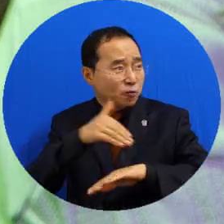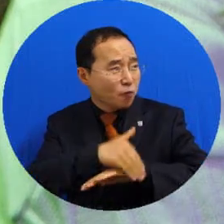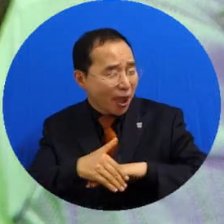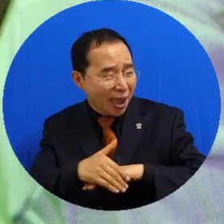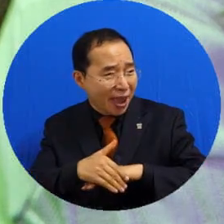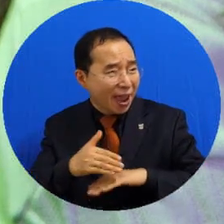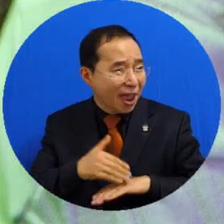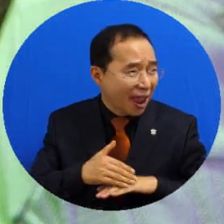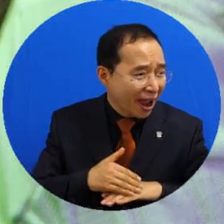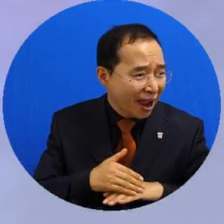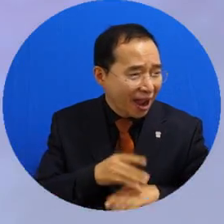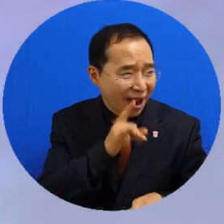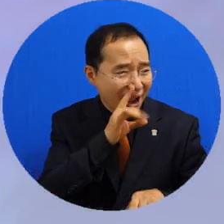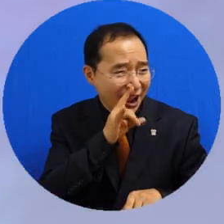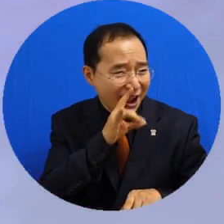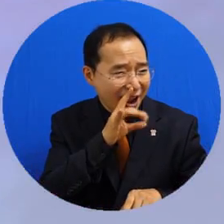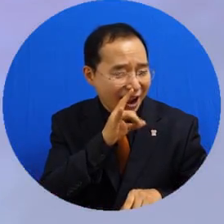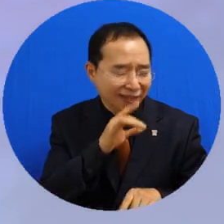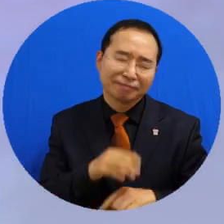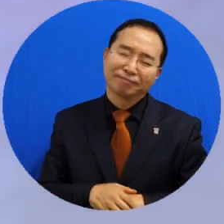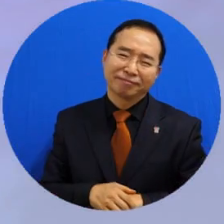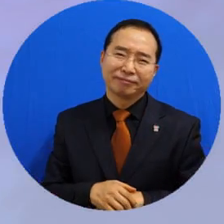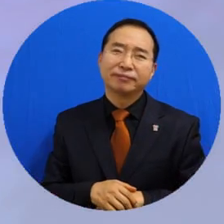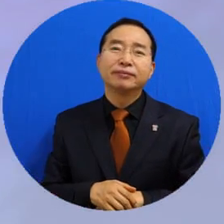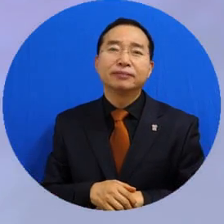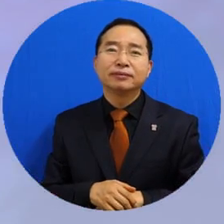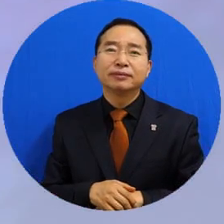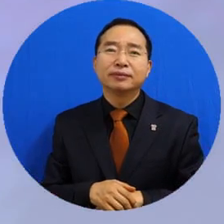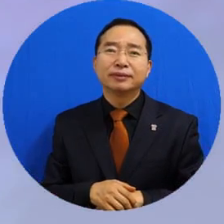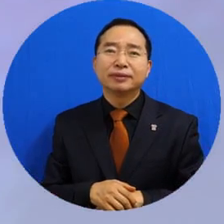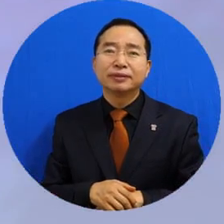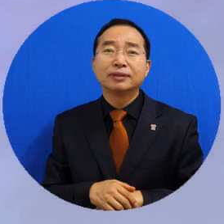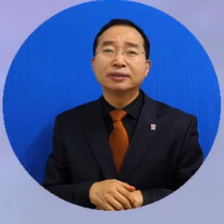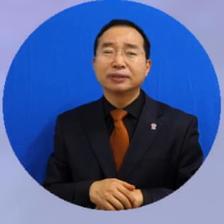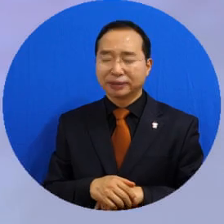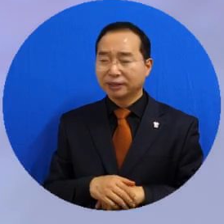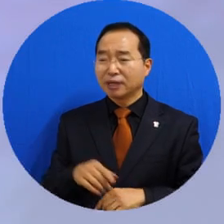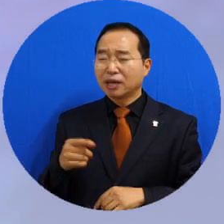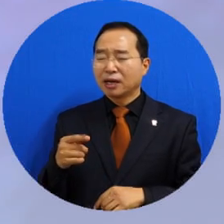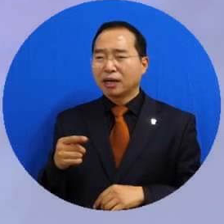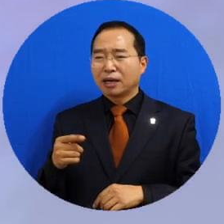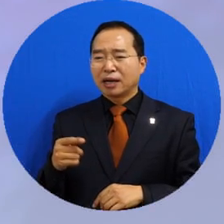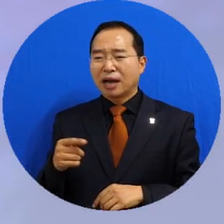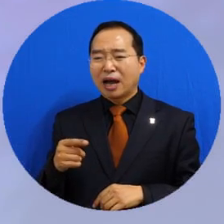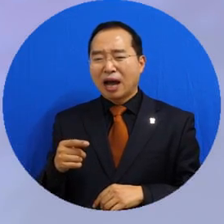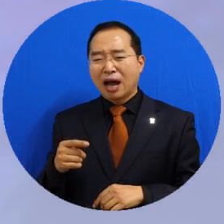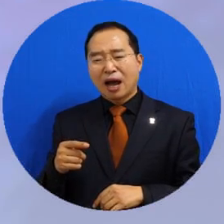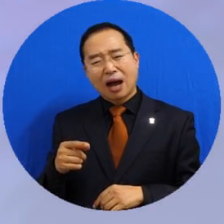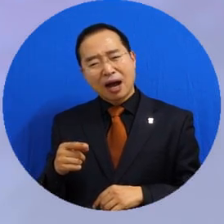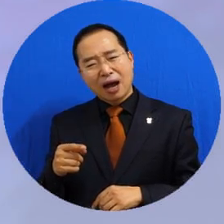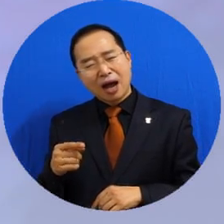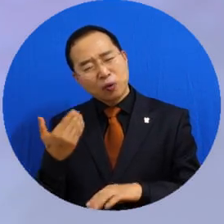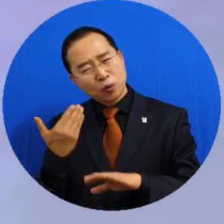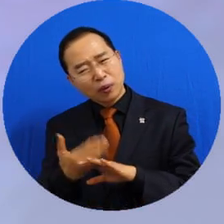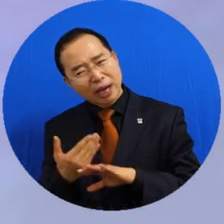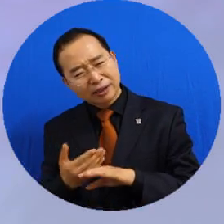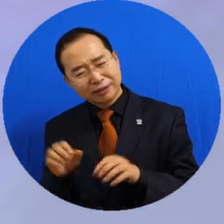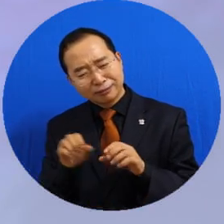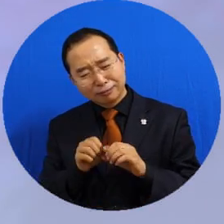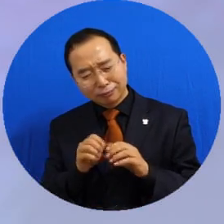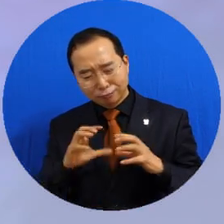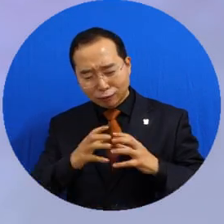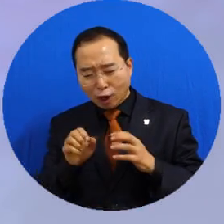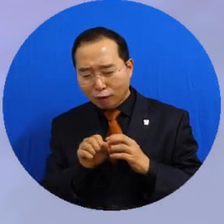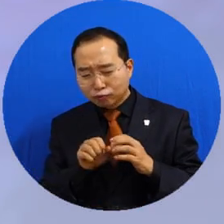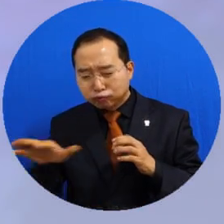플랜을 제가 나름대로 세웠는데 그게 다 안 되더라고요. 그러니까 또 다른 헤로니모 같은 프로젝트가 기다리고 있나? 약간 이렇게